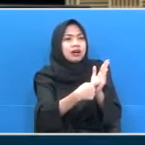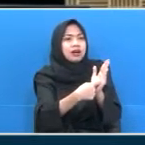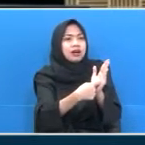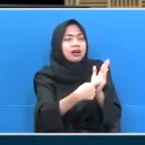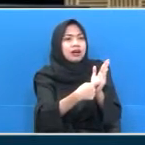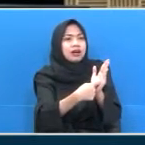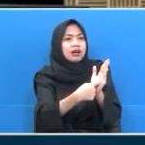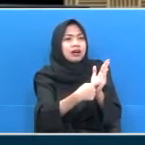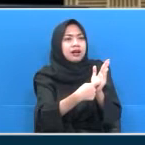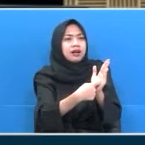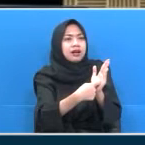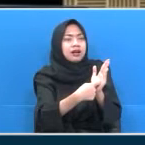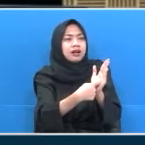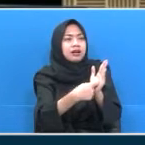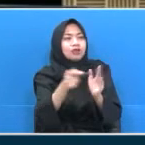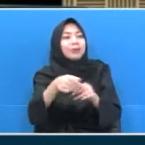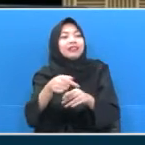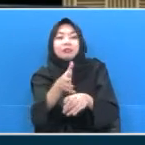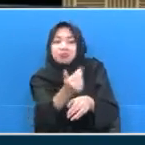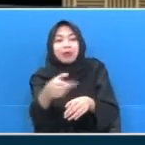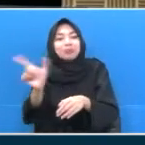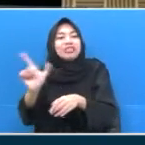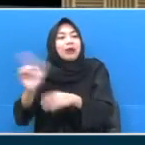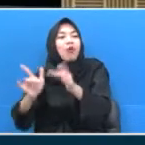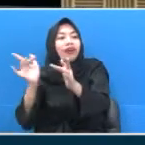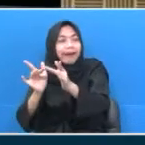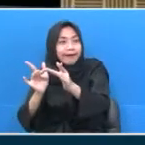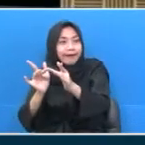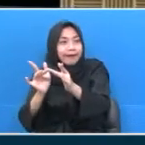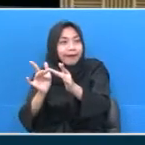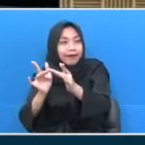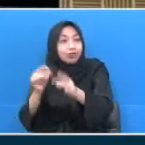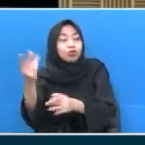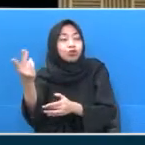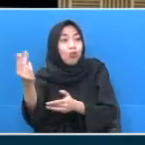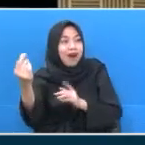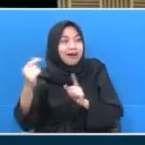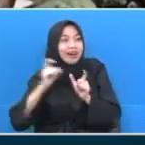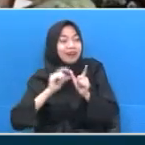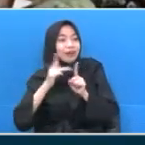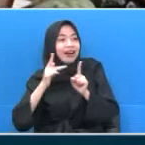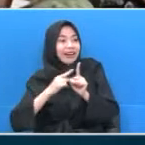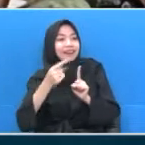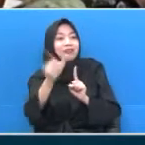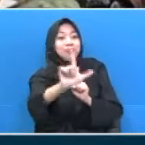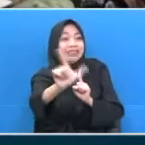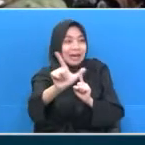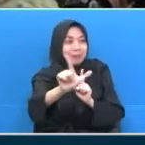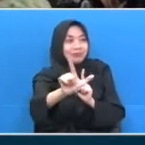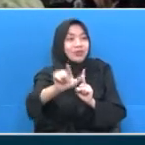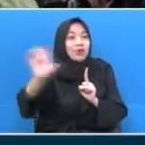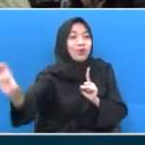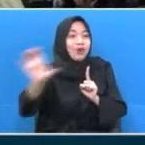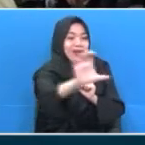apa namanya provider untuk pinjaman online pertanyaan disalurkan kepada yang bersangkutan mahasiswa